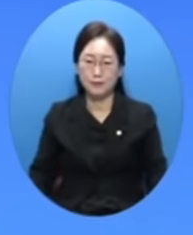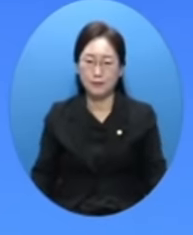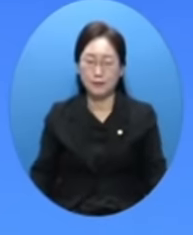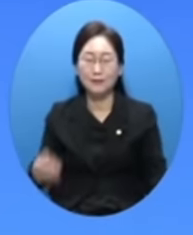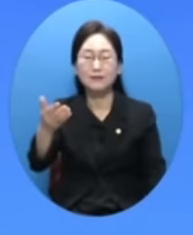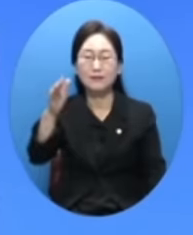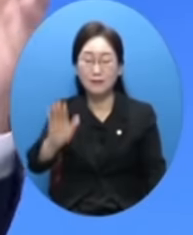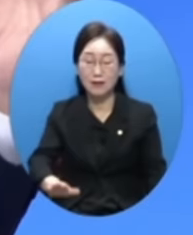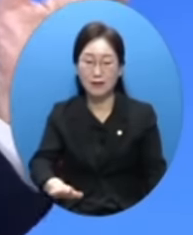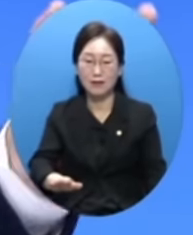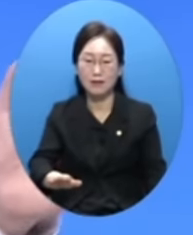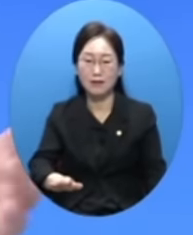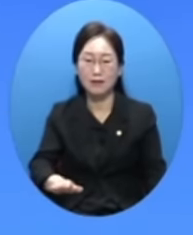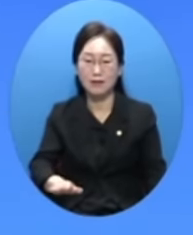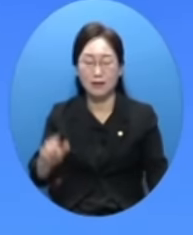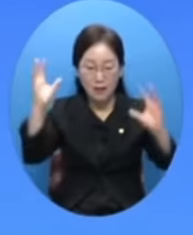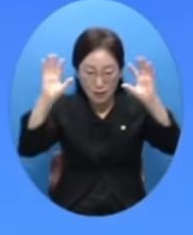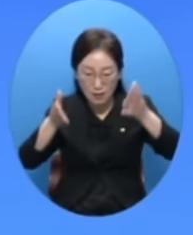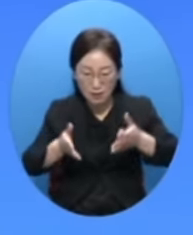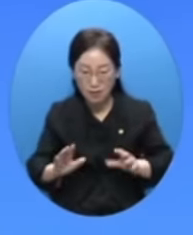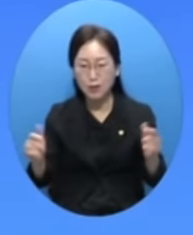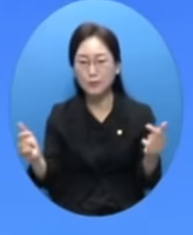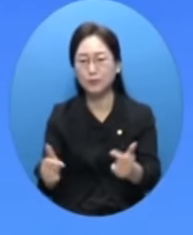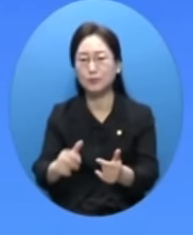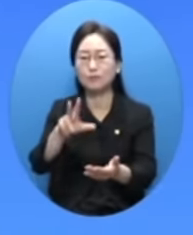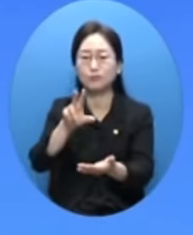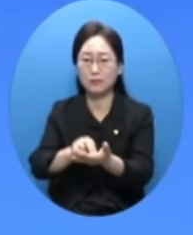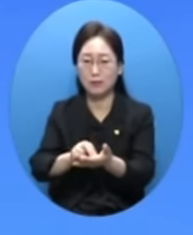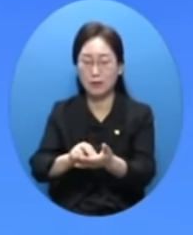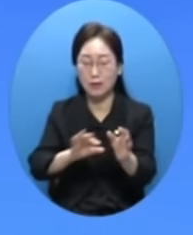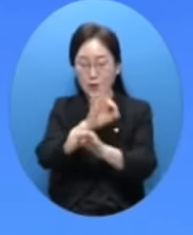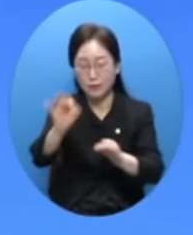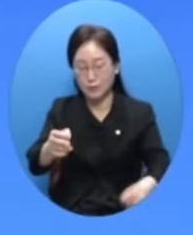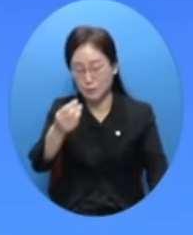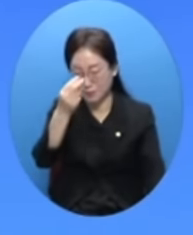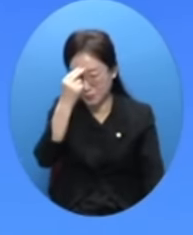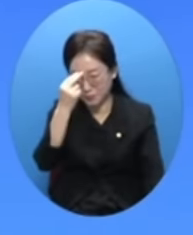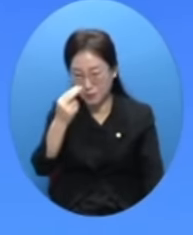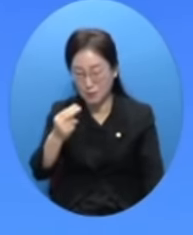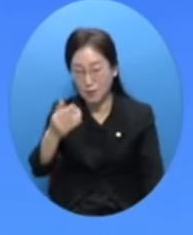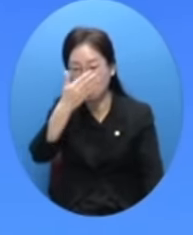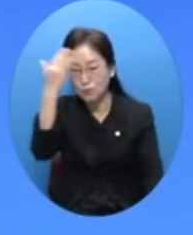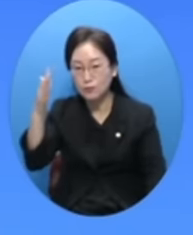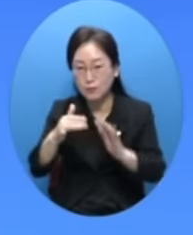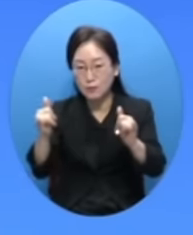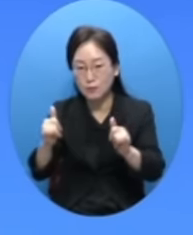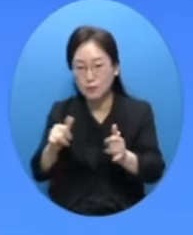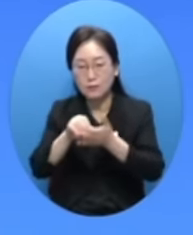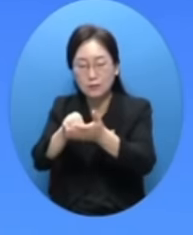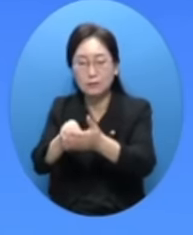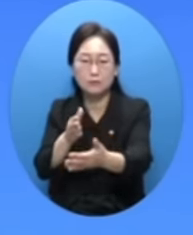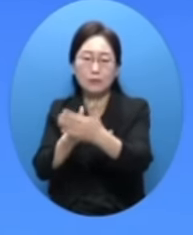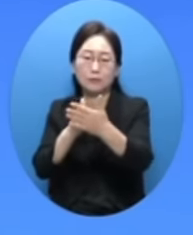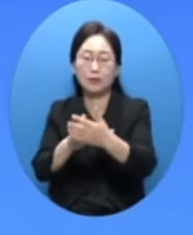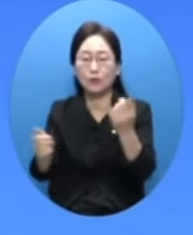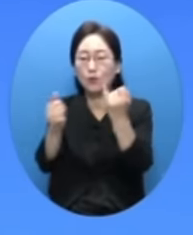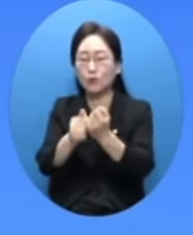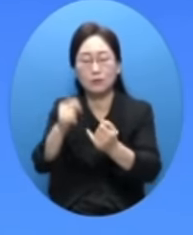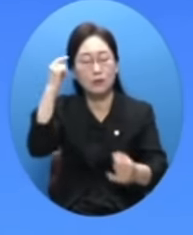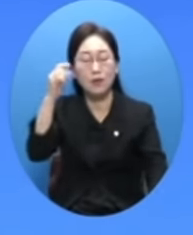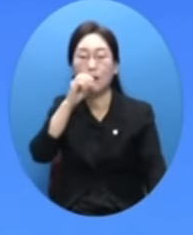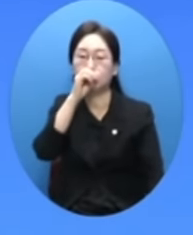그러나 이 같은 저출산 문제, 경제적인 어려움, 젊은이들이 꿈을 잃어서 결혼할 생각도 하지